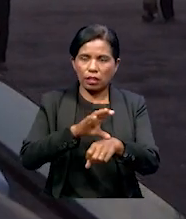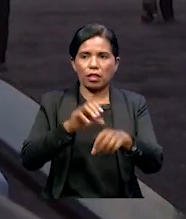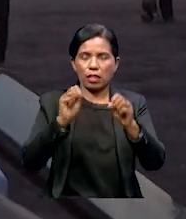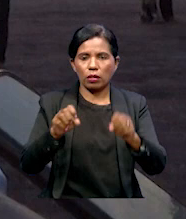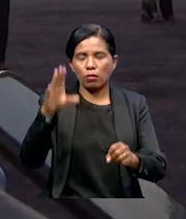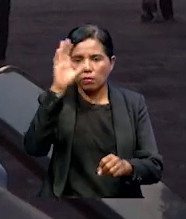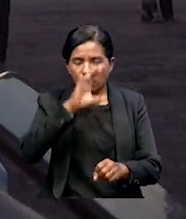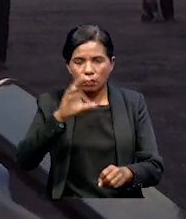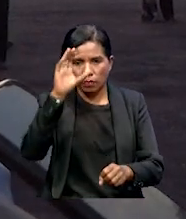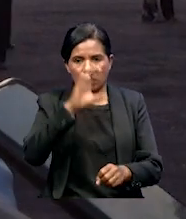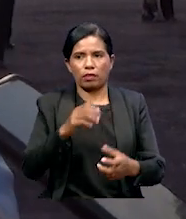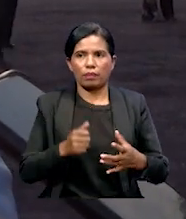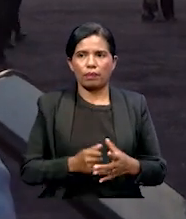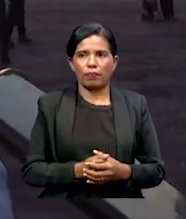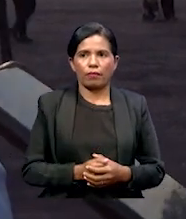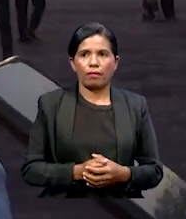babuca